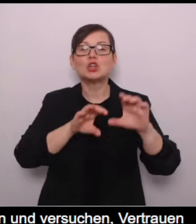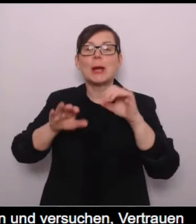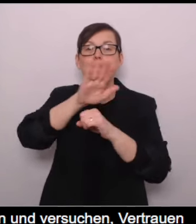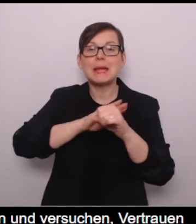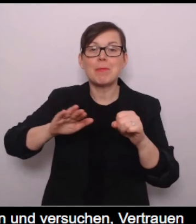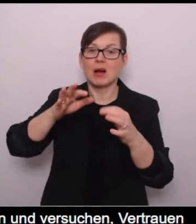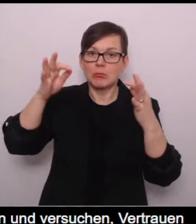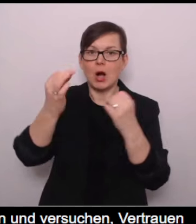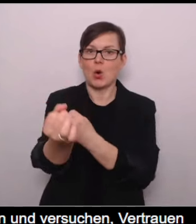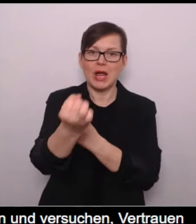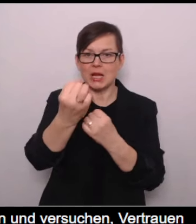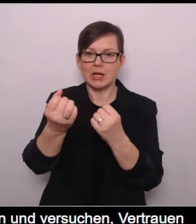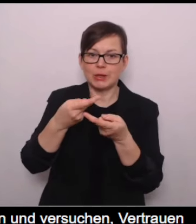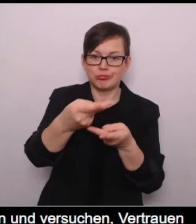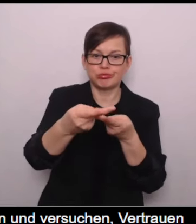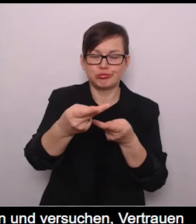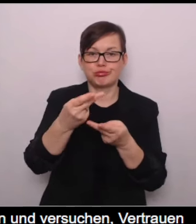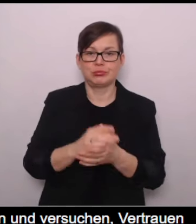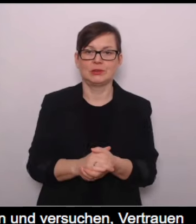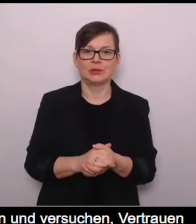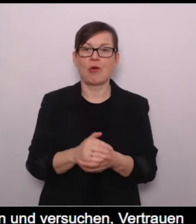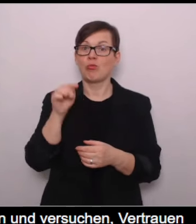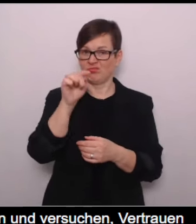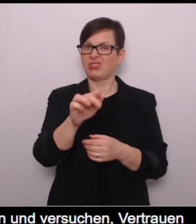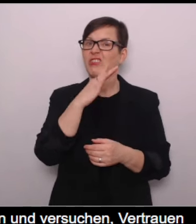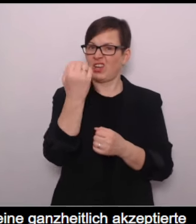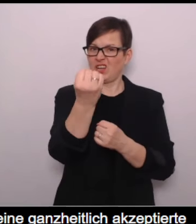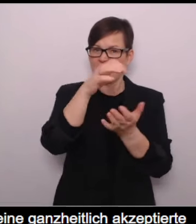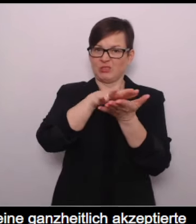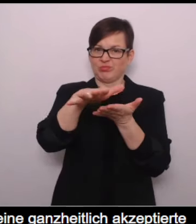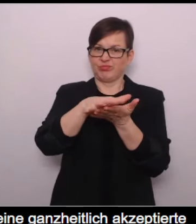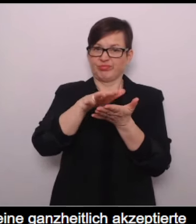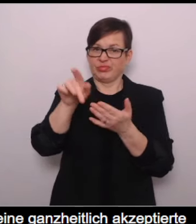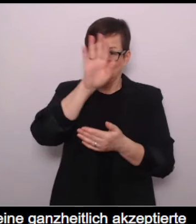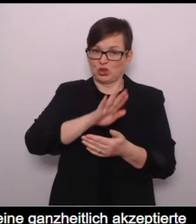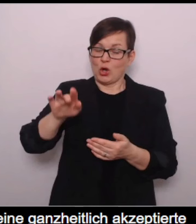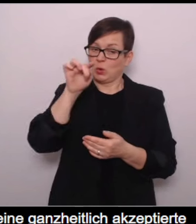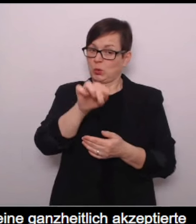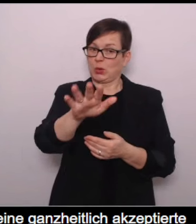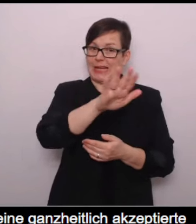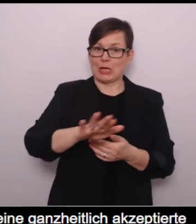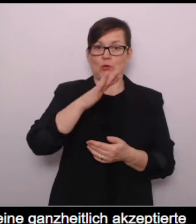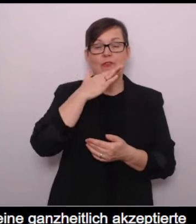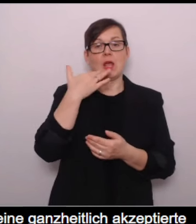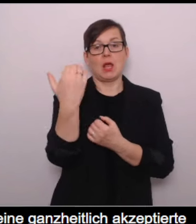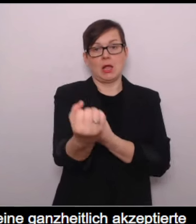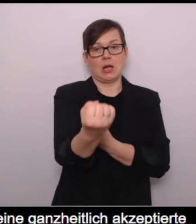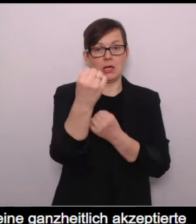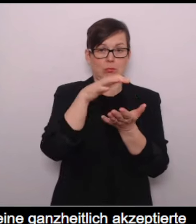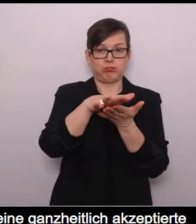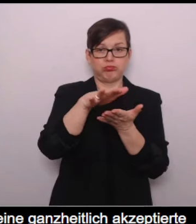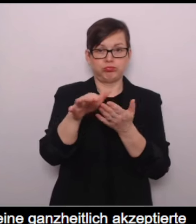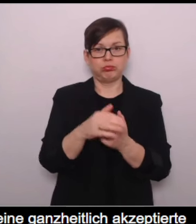und gerade auch dort den Chemiepark mit Energie zu versorgen. Es ist ja einer der größten